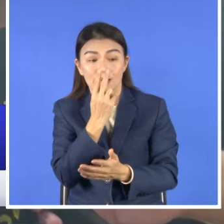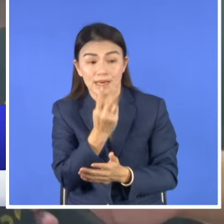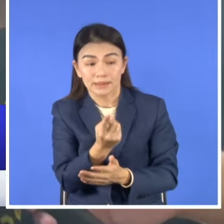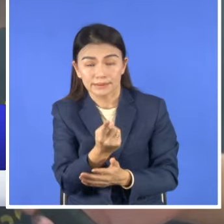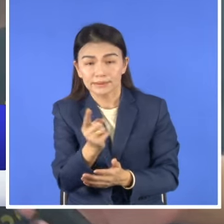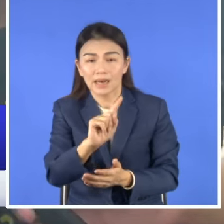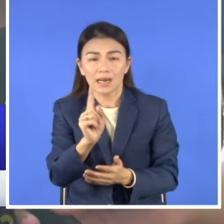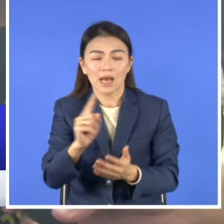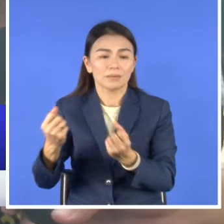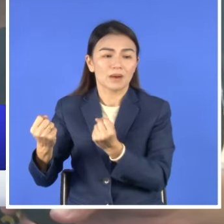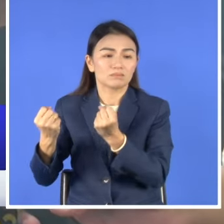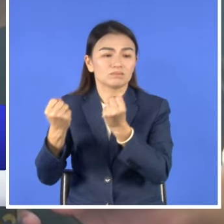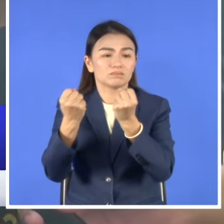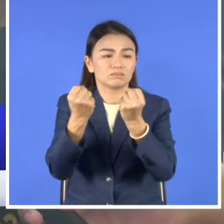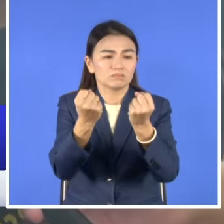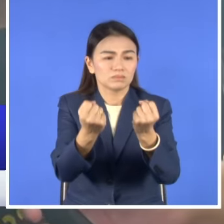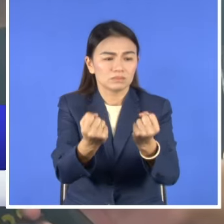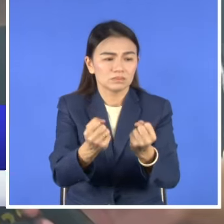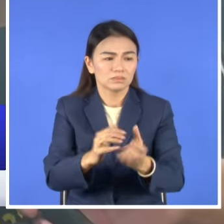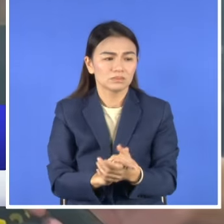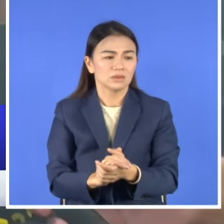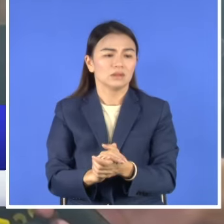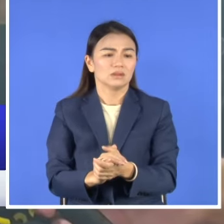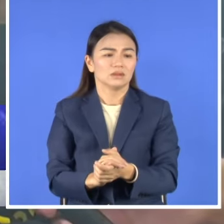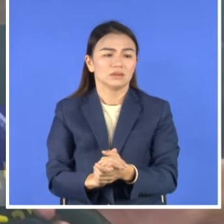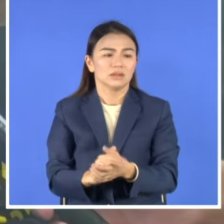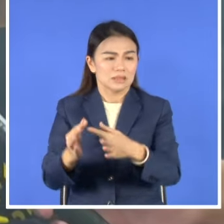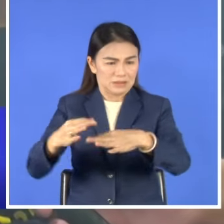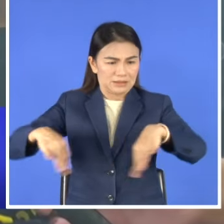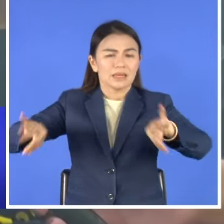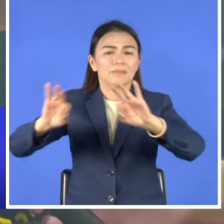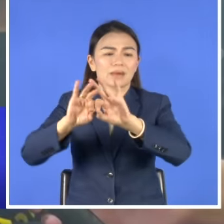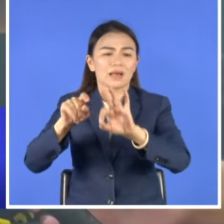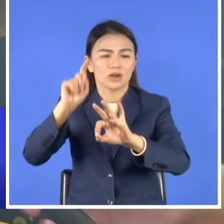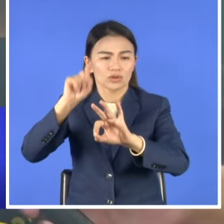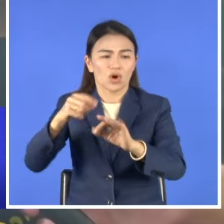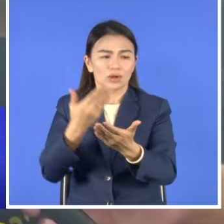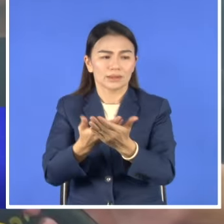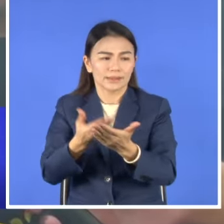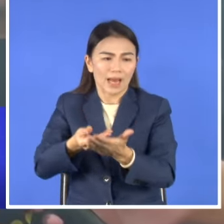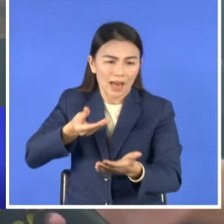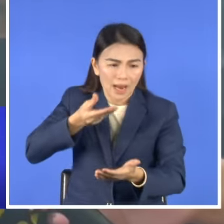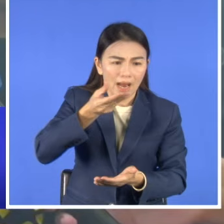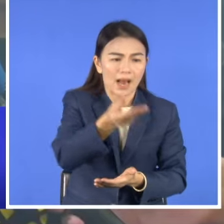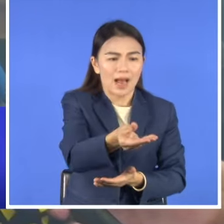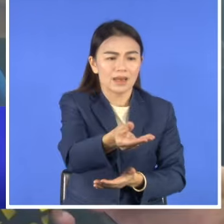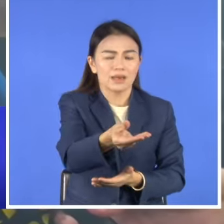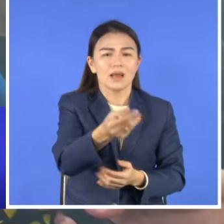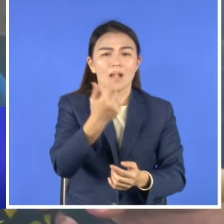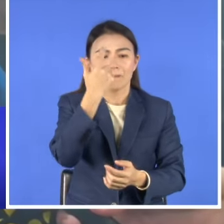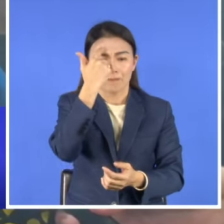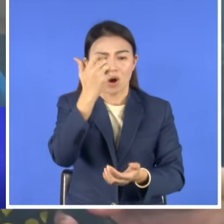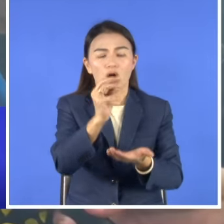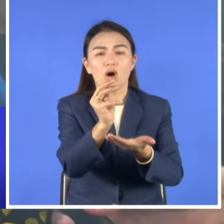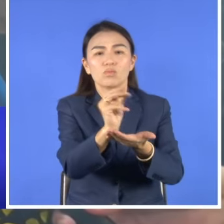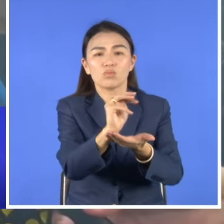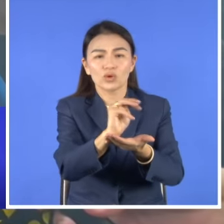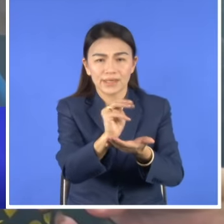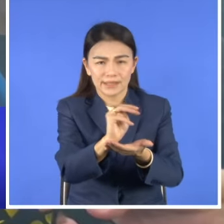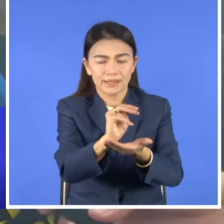เรียกว่าเอ่อสำคัญน่ะผมว่าต้องเอาปัจจัยมาให้กับแม่เล็กเลยเพราะ 1มูนิธิอย่างน้อยก็ก็